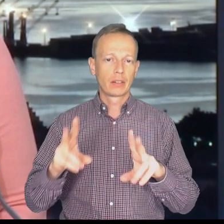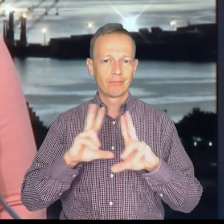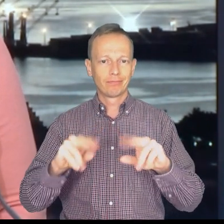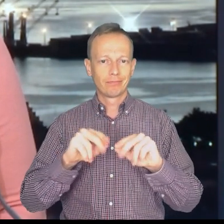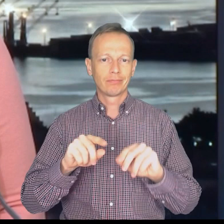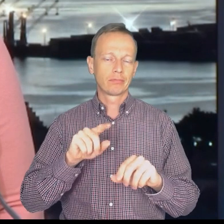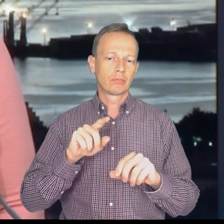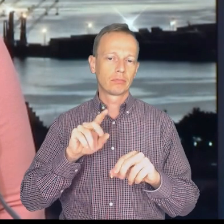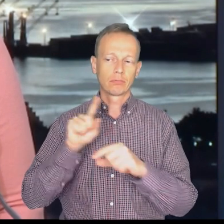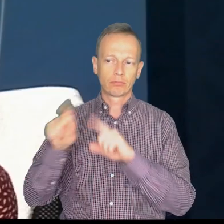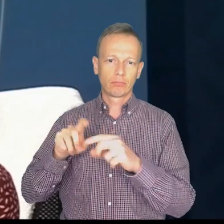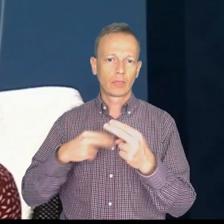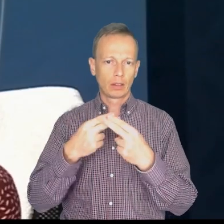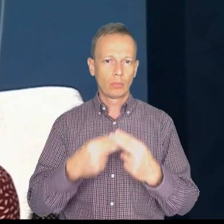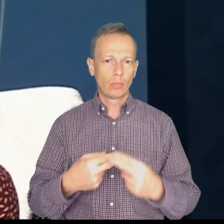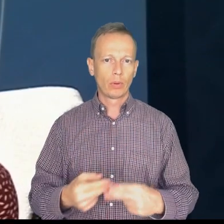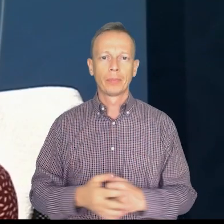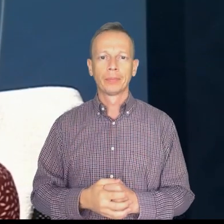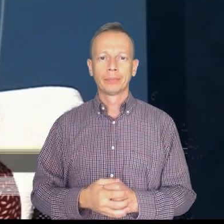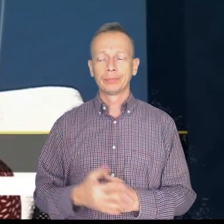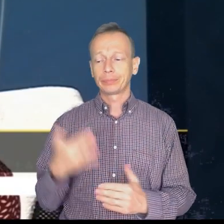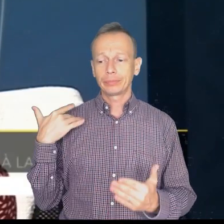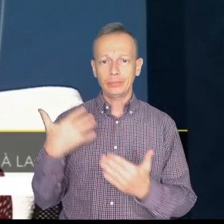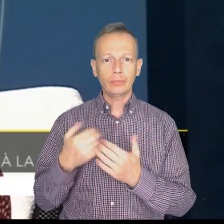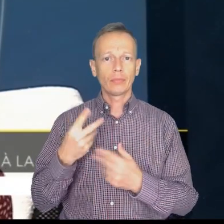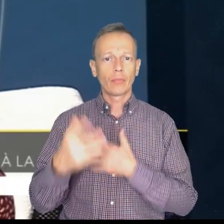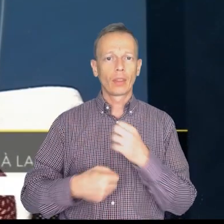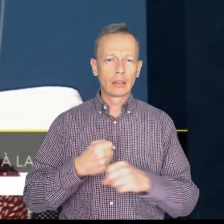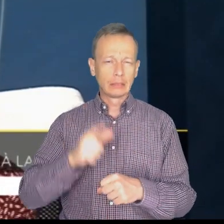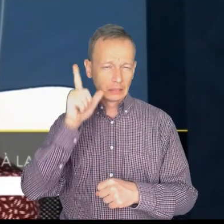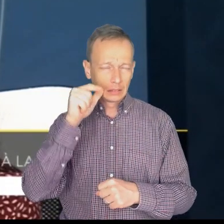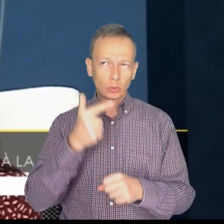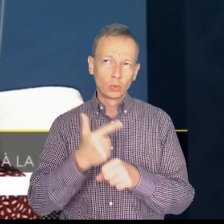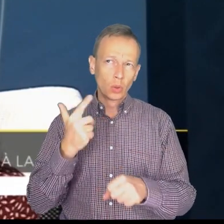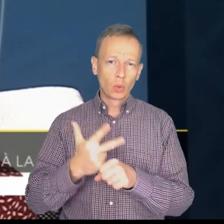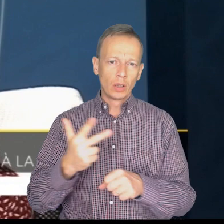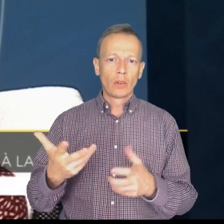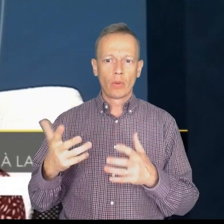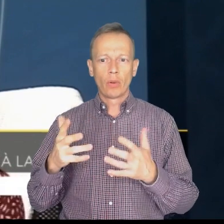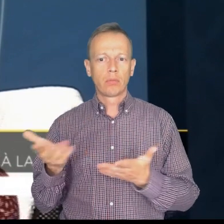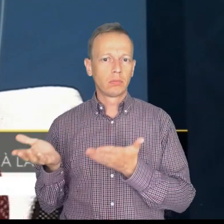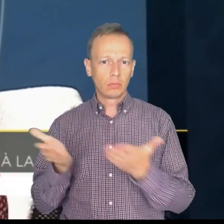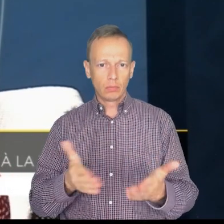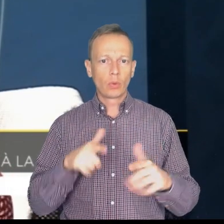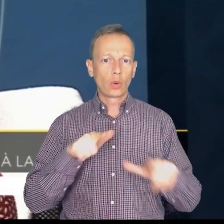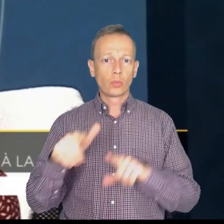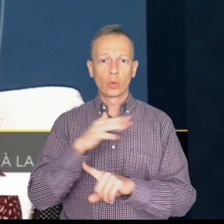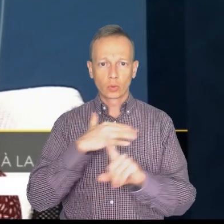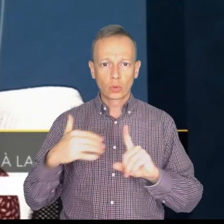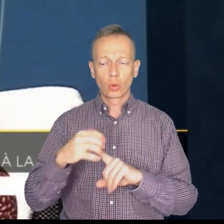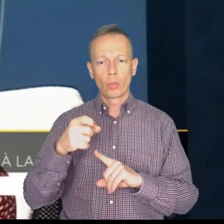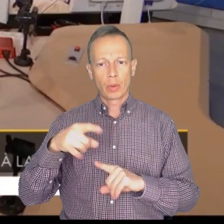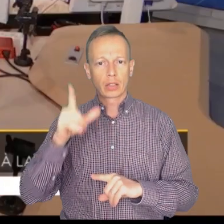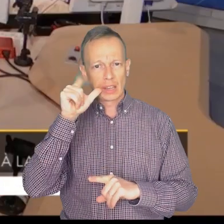Ahmedazi. Il y a eu un énorme effort ces dernières années, depuis 2-3 ans, sur la production de logements sociaux par l'OPH, il faut quand même le